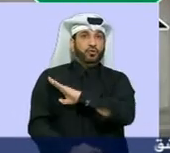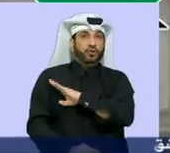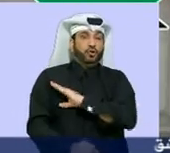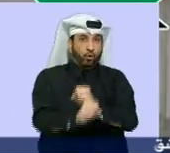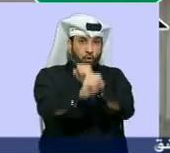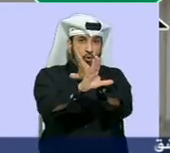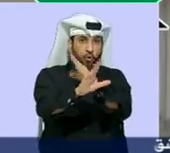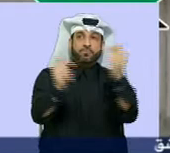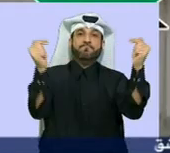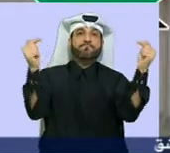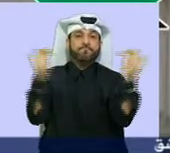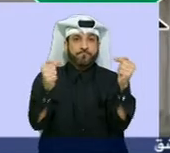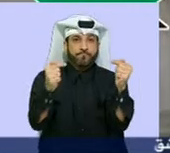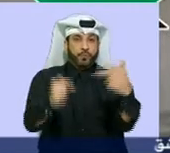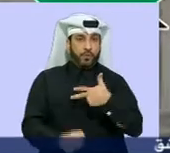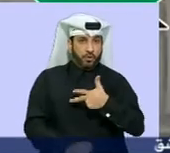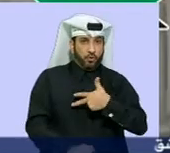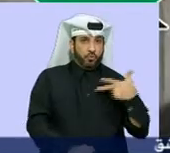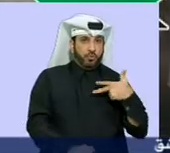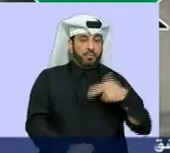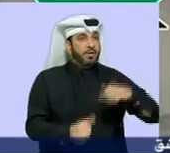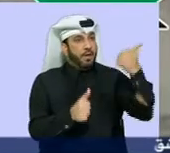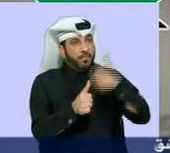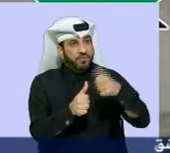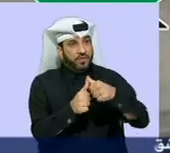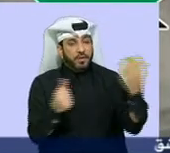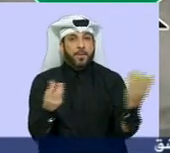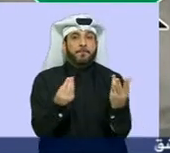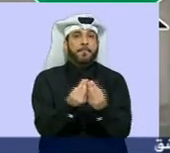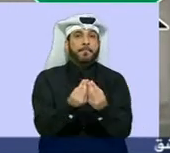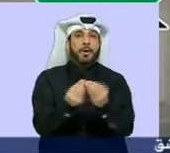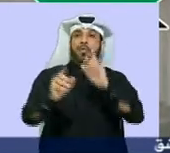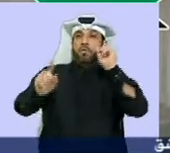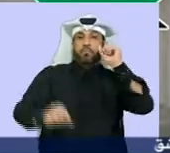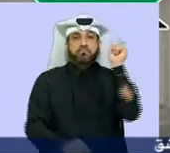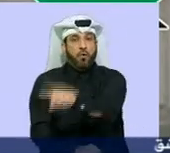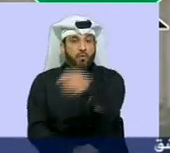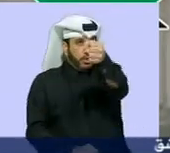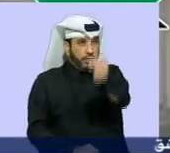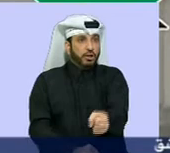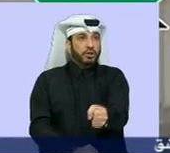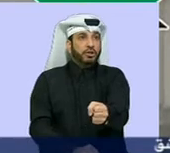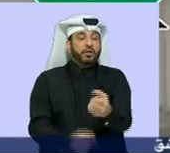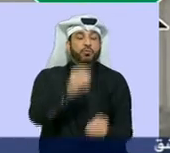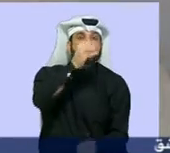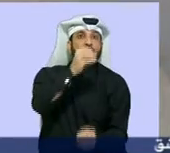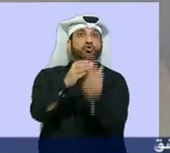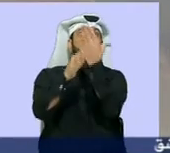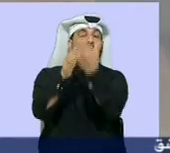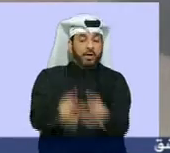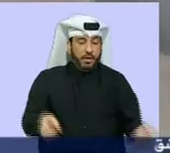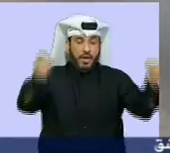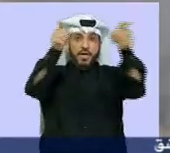النظام. أيضا تجدد القصف العنيف على هذه المدينة مدينة دارية بالصواريخ والمدفعية الثقيلة منذ هذا الصباح مع توافر